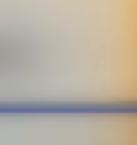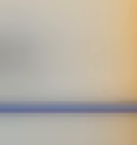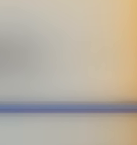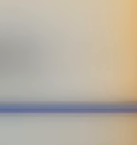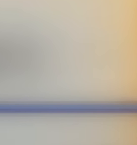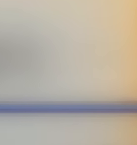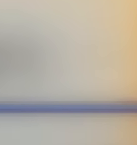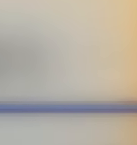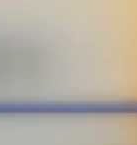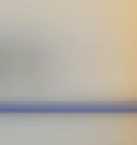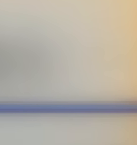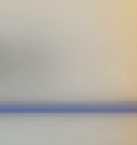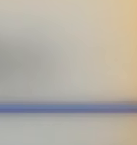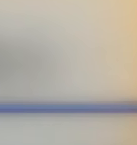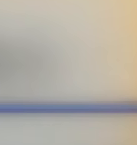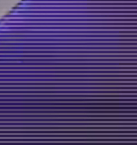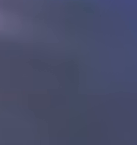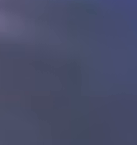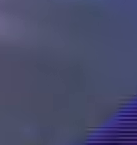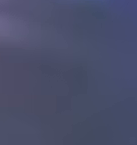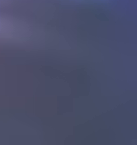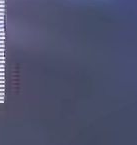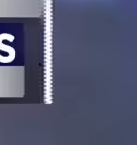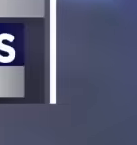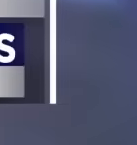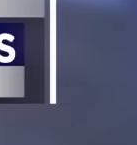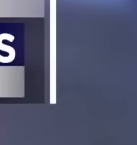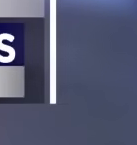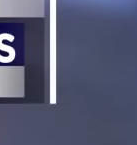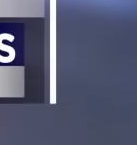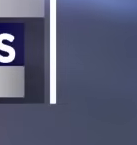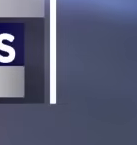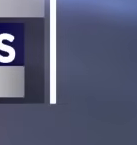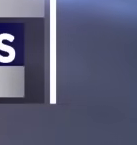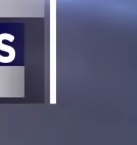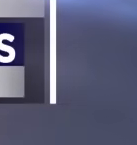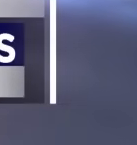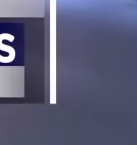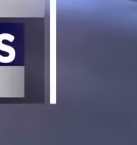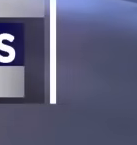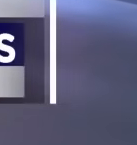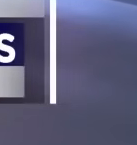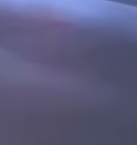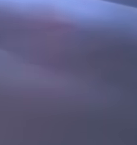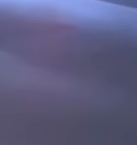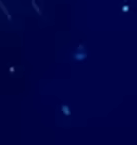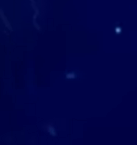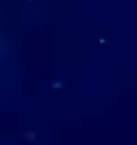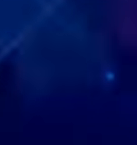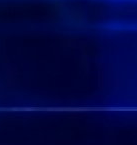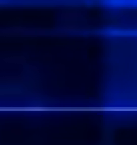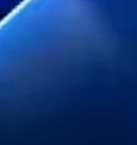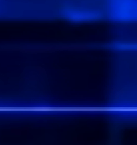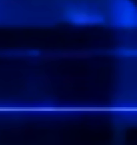buong detalye, abangan maya-maya lamang. Magandang gabi, Pilipinas. Sa Frontline Tonight.